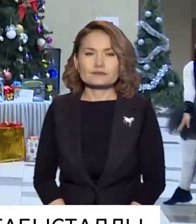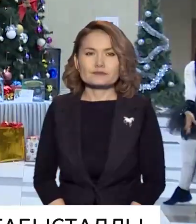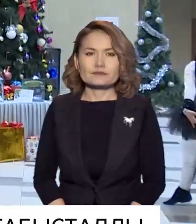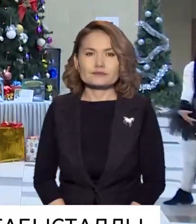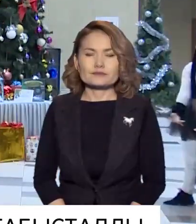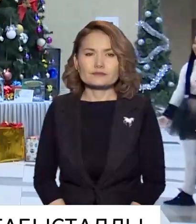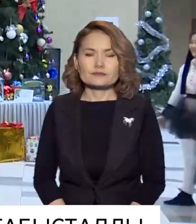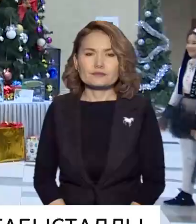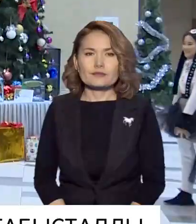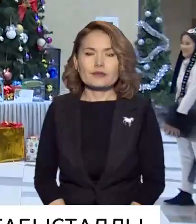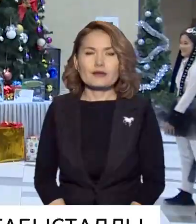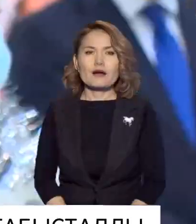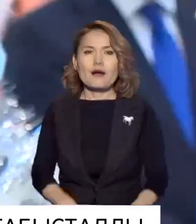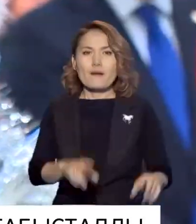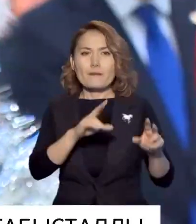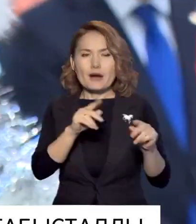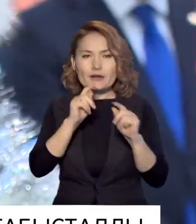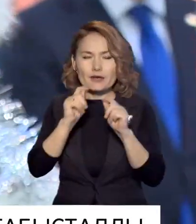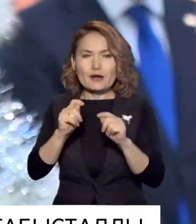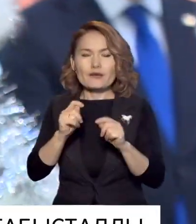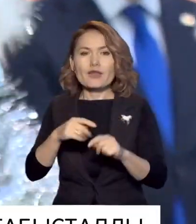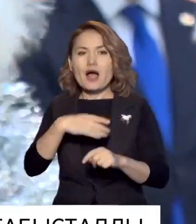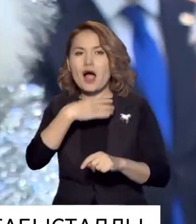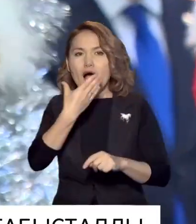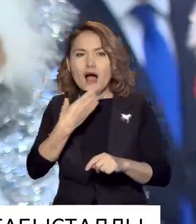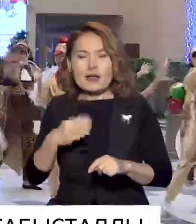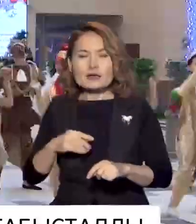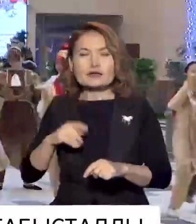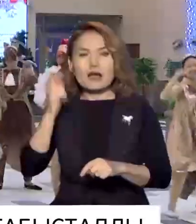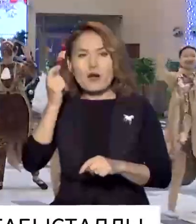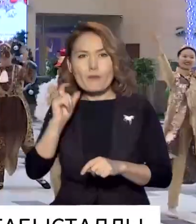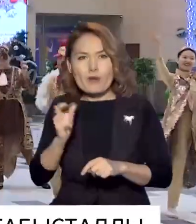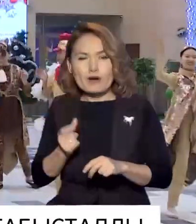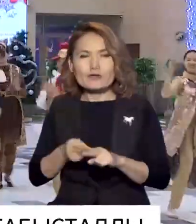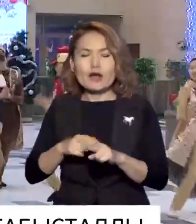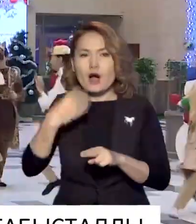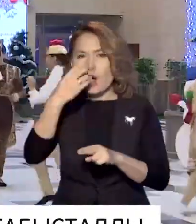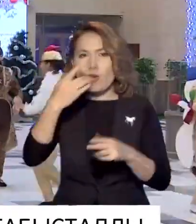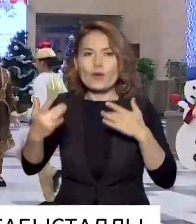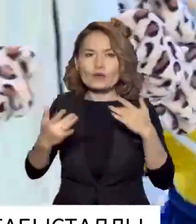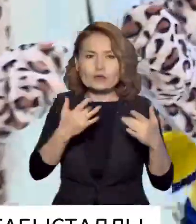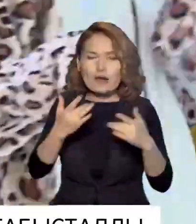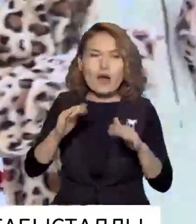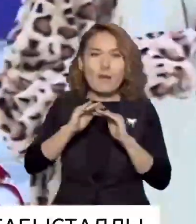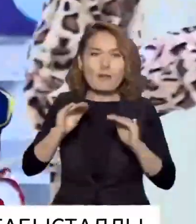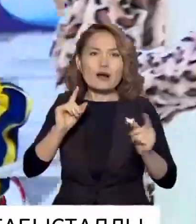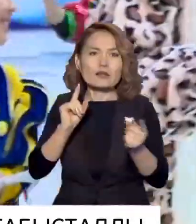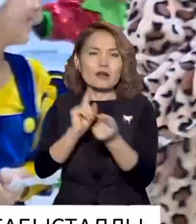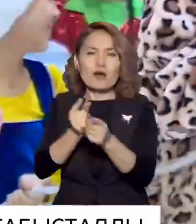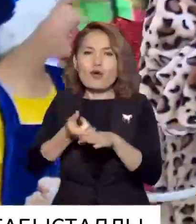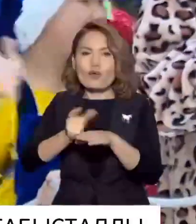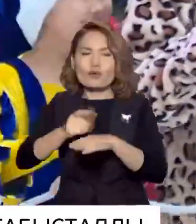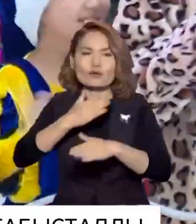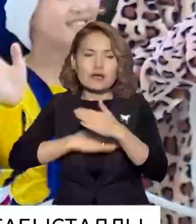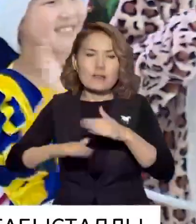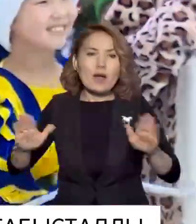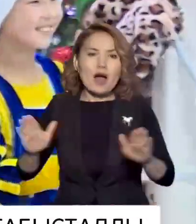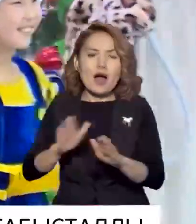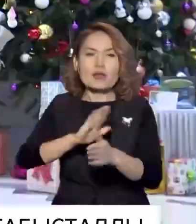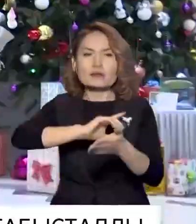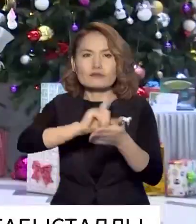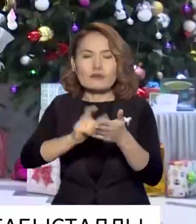игілік пен бақыт сыйласын. Аяз ата мен ақшақарды, Санта Клаустар мен гномдарды балалар үлкен қуанышпен қарсы алды. Ән айтып, би